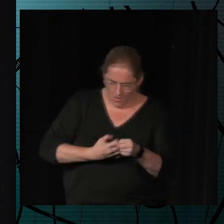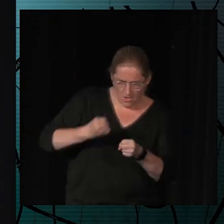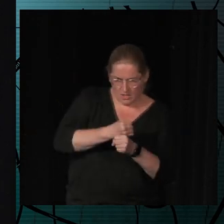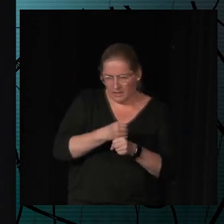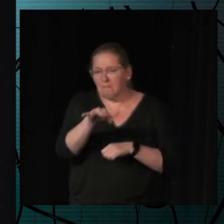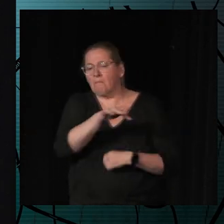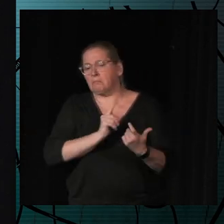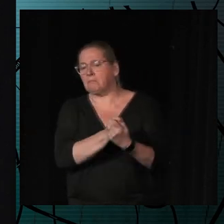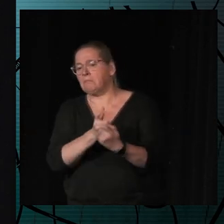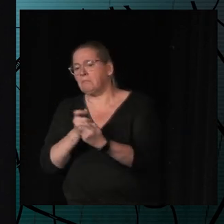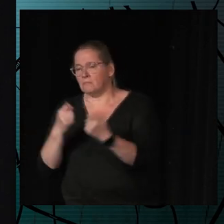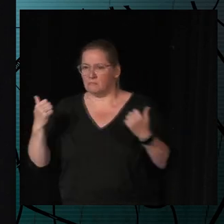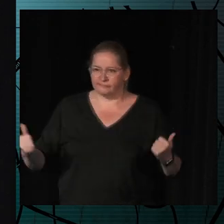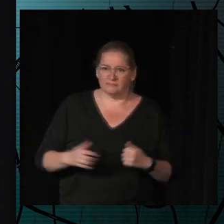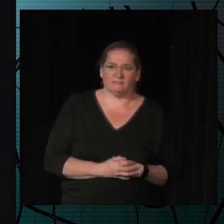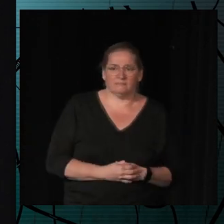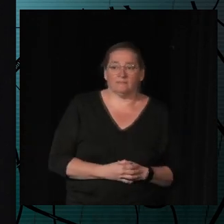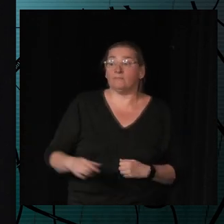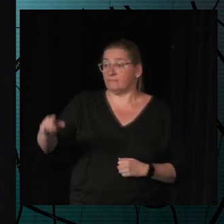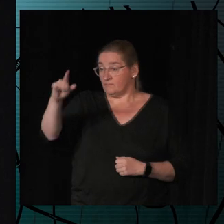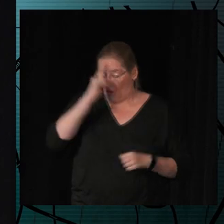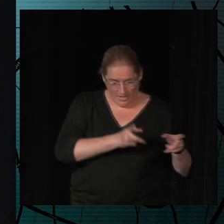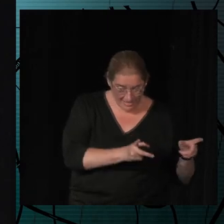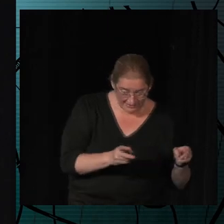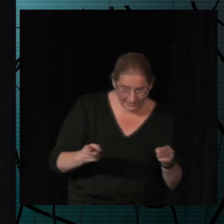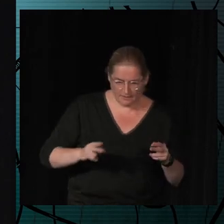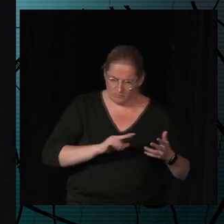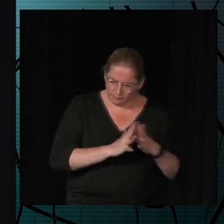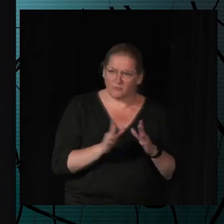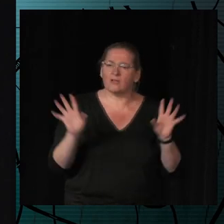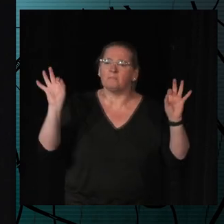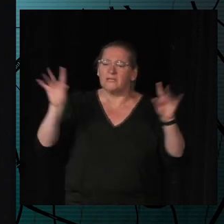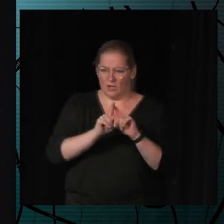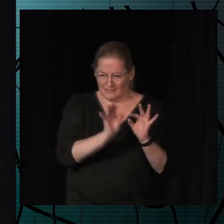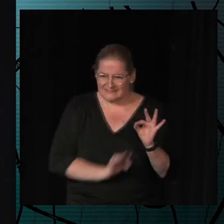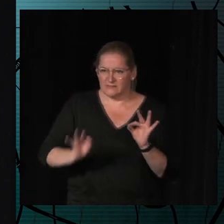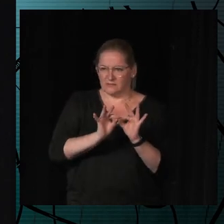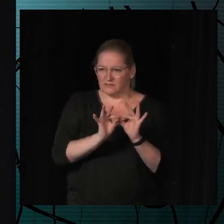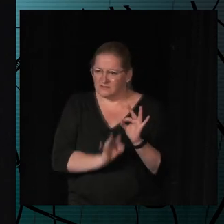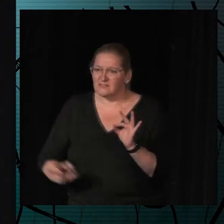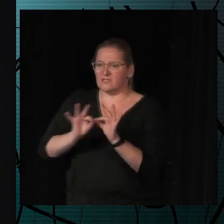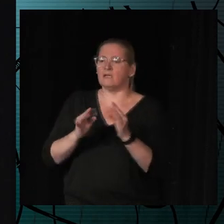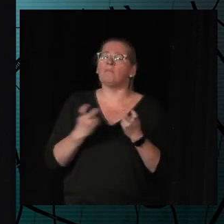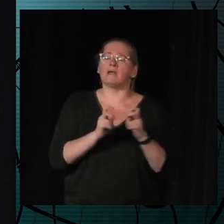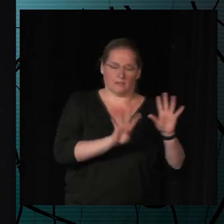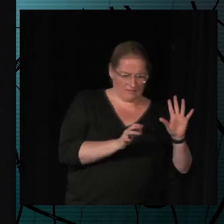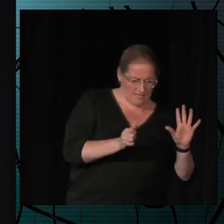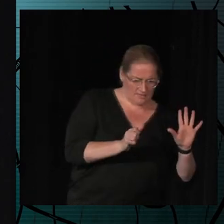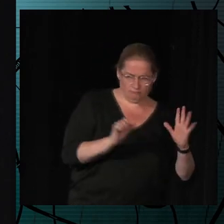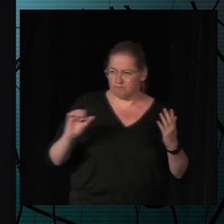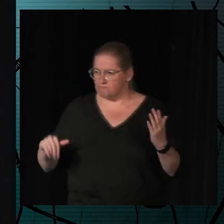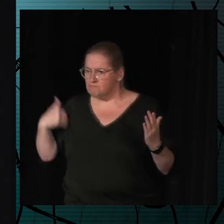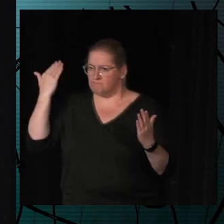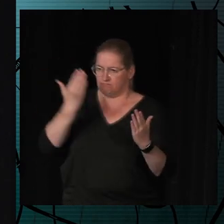aussi une manière de faire progresser cette série de façon cyclique quand on regarde un petit peu l'évolution depuis 96 on